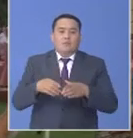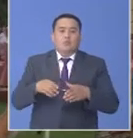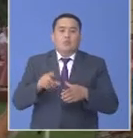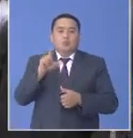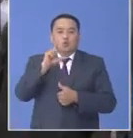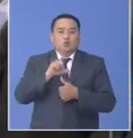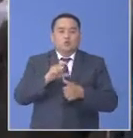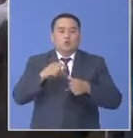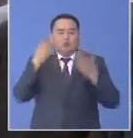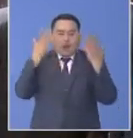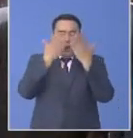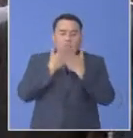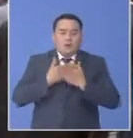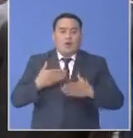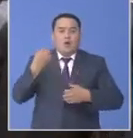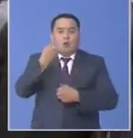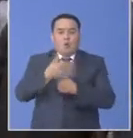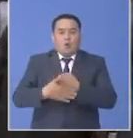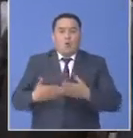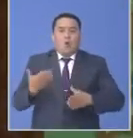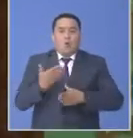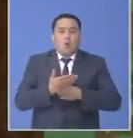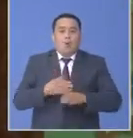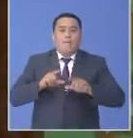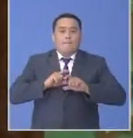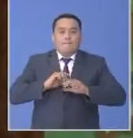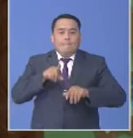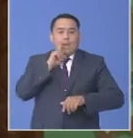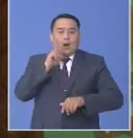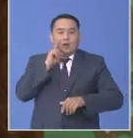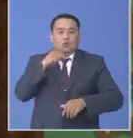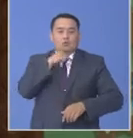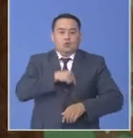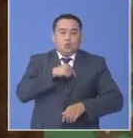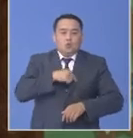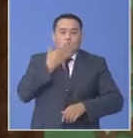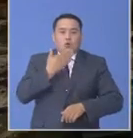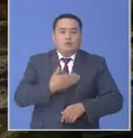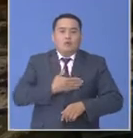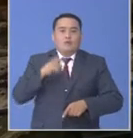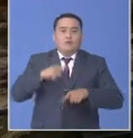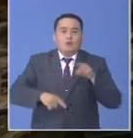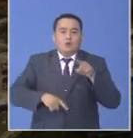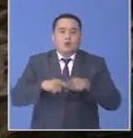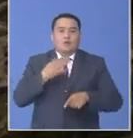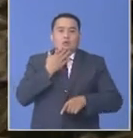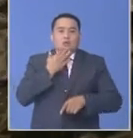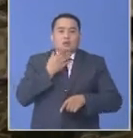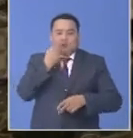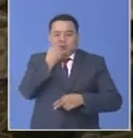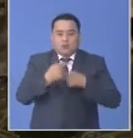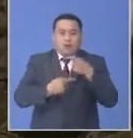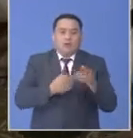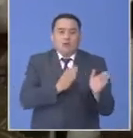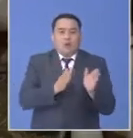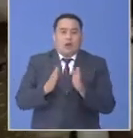мусульман, центром помощи нуждающимся, местом воспитания молодежи, духе патриотизма и сохранения национальных традиций и